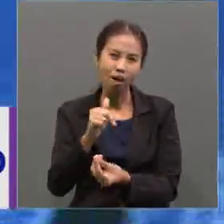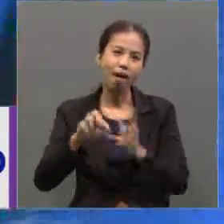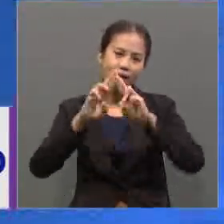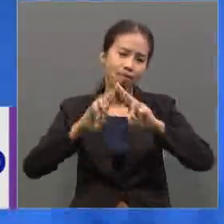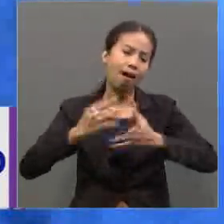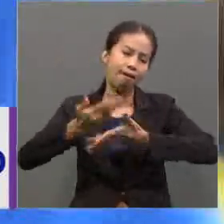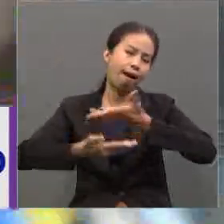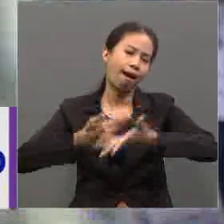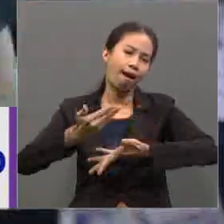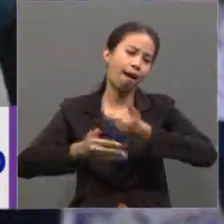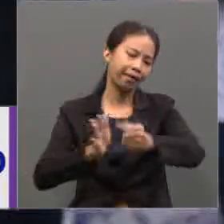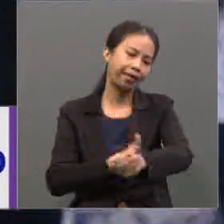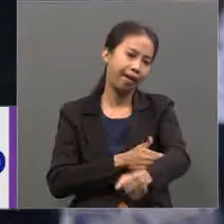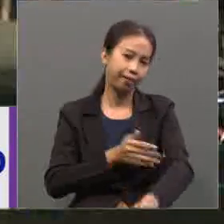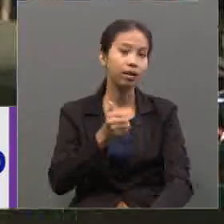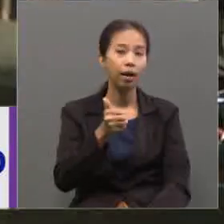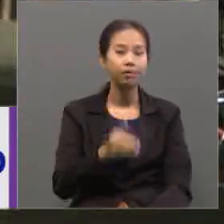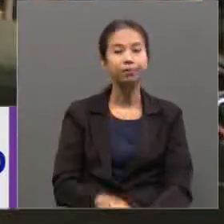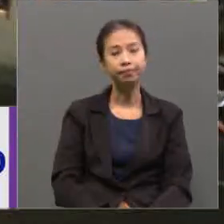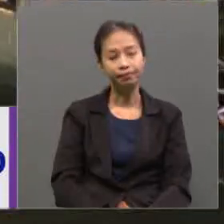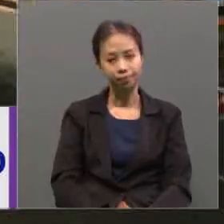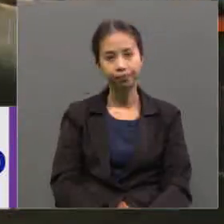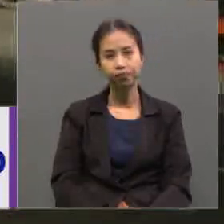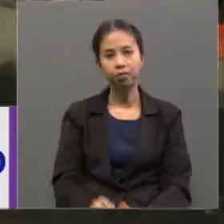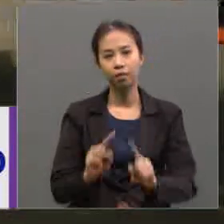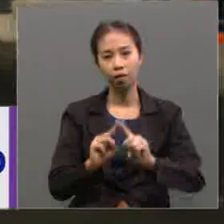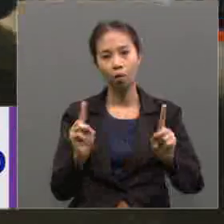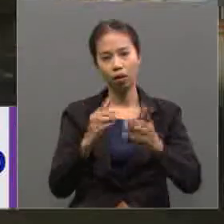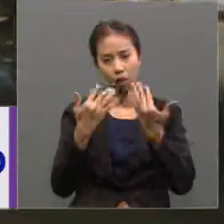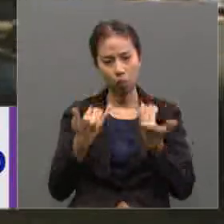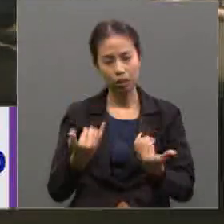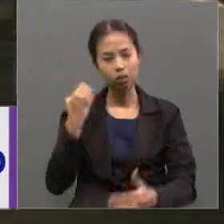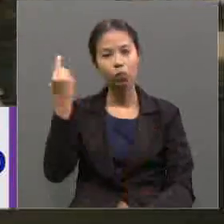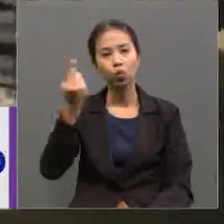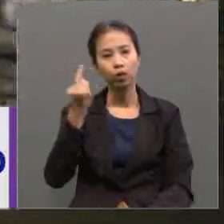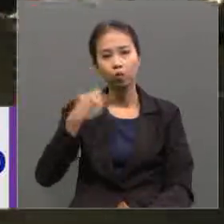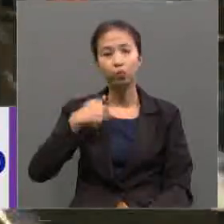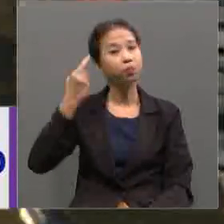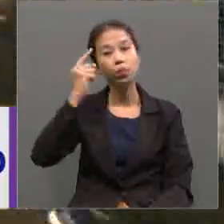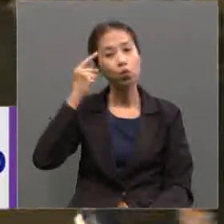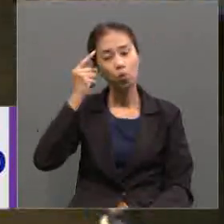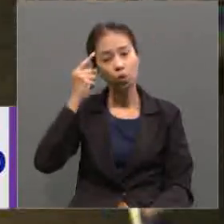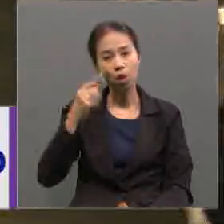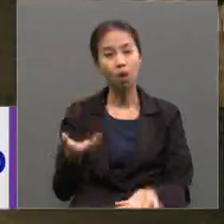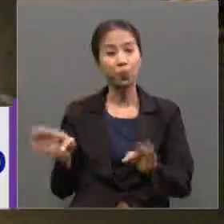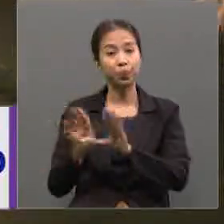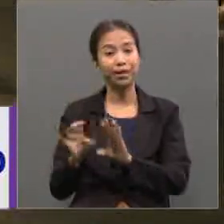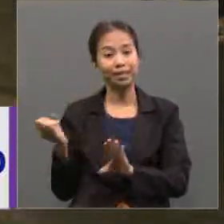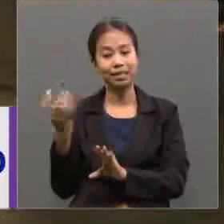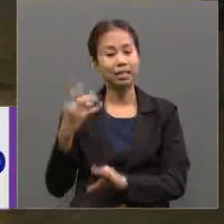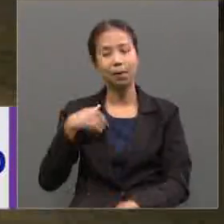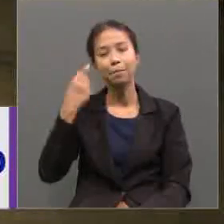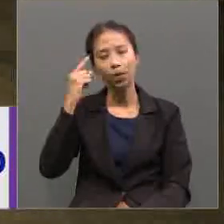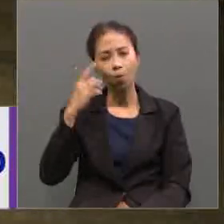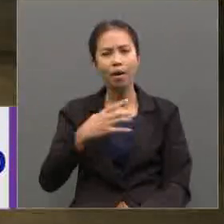ายสินค้าเนี่ยนานยิ่งขึ้นแต่ก็มองนะคะว่าขณะนี้เนี่ยนักท่องเที่ยวส่วนใหญ่ยังไม่ทราบถึงนโยบายดังกล่าวค่ะก็อยาก